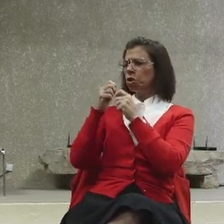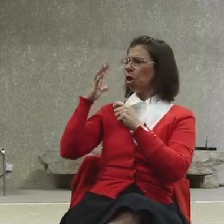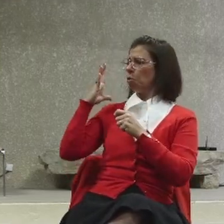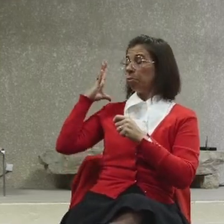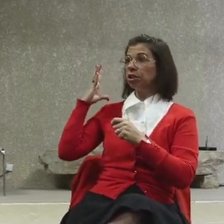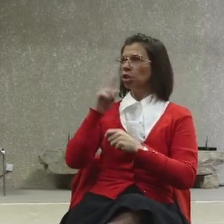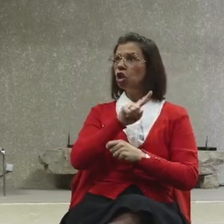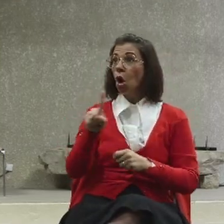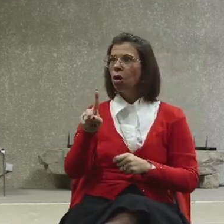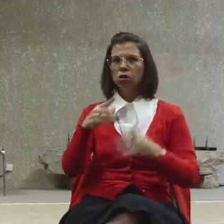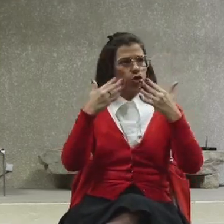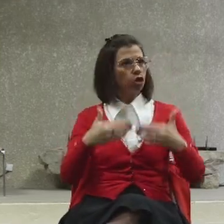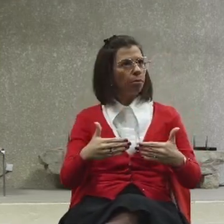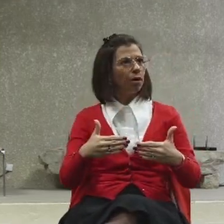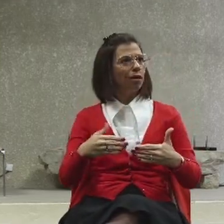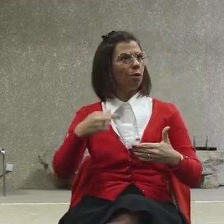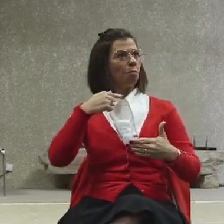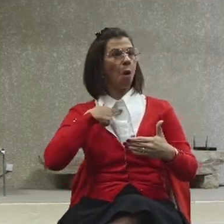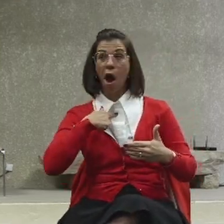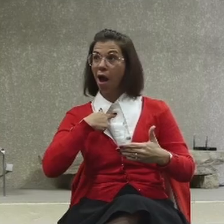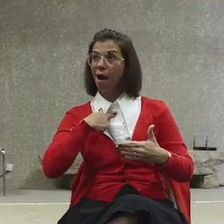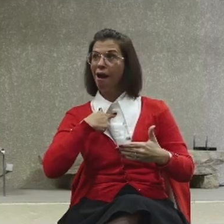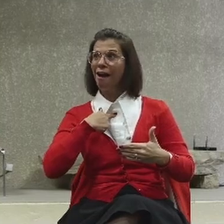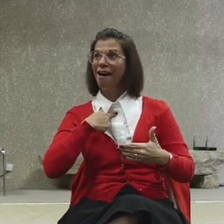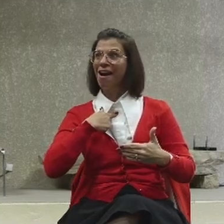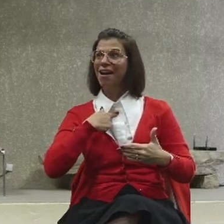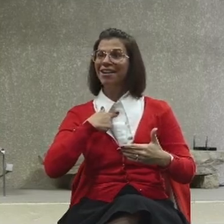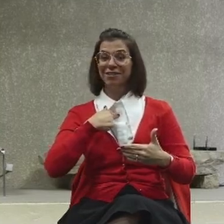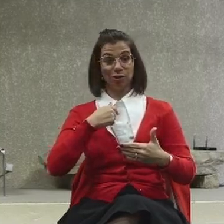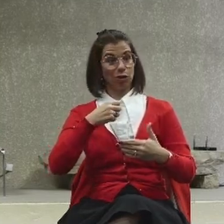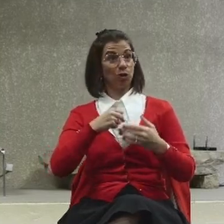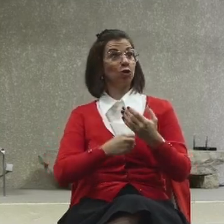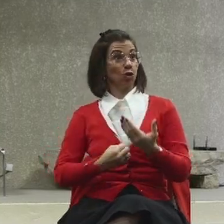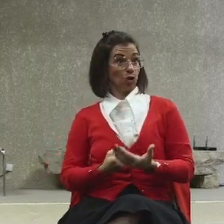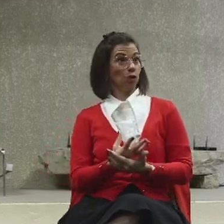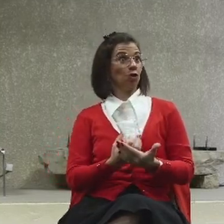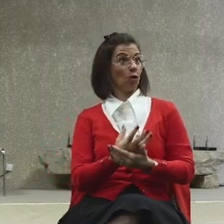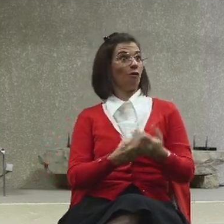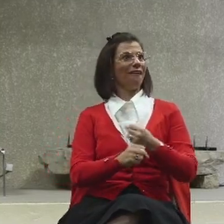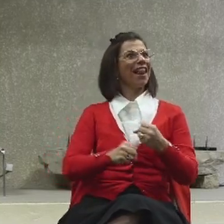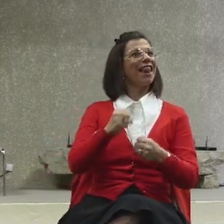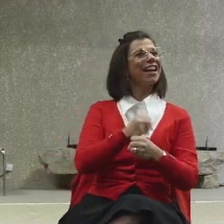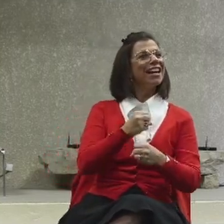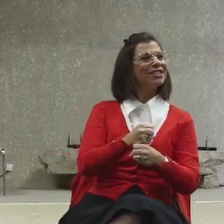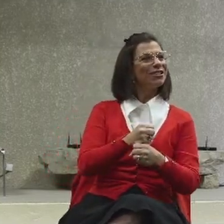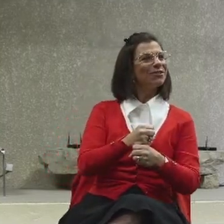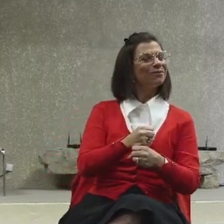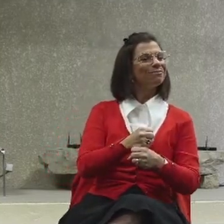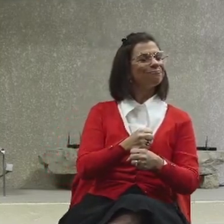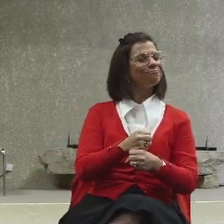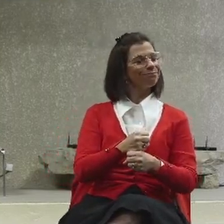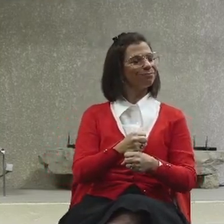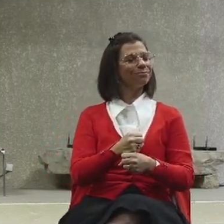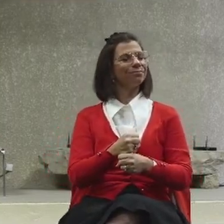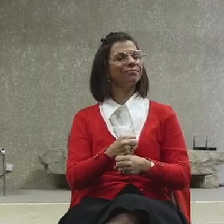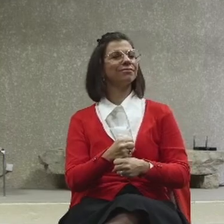essaie d'enseigner dans notre cours de disciples et de croissance, mais c'est cela.